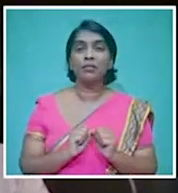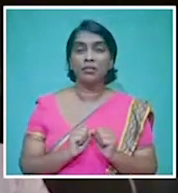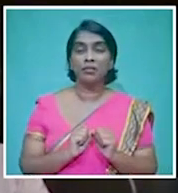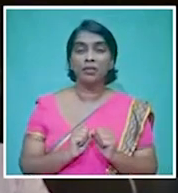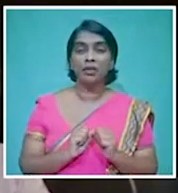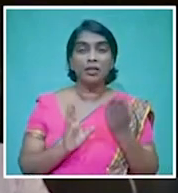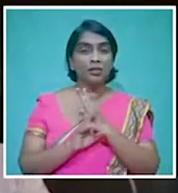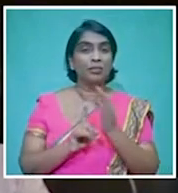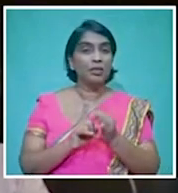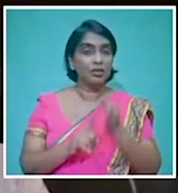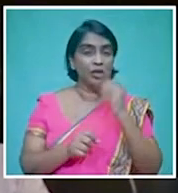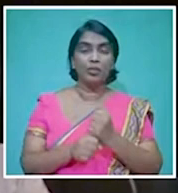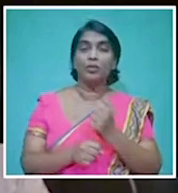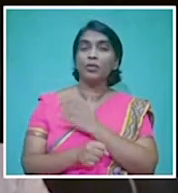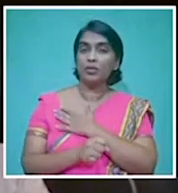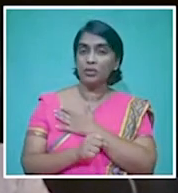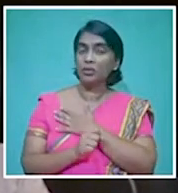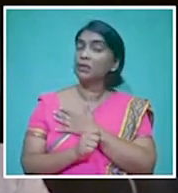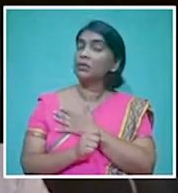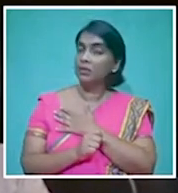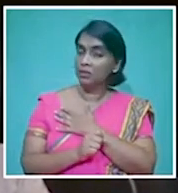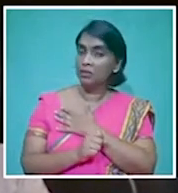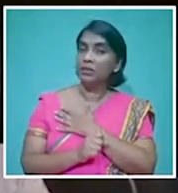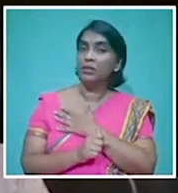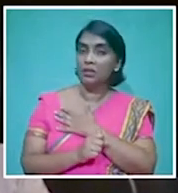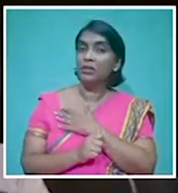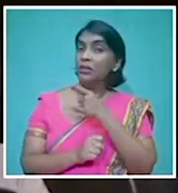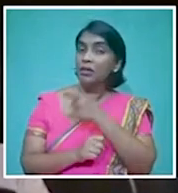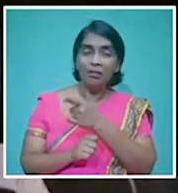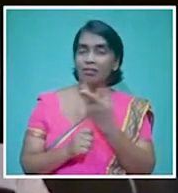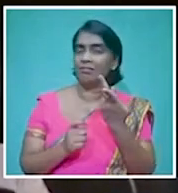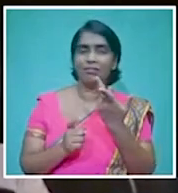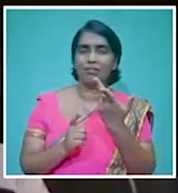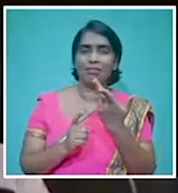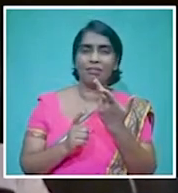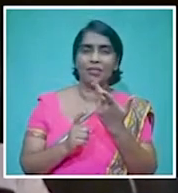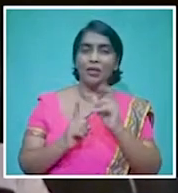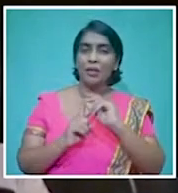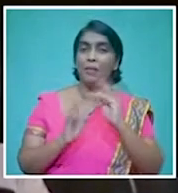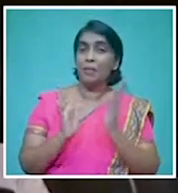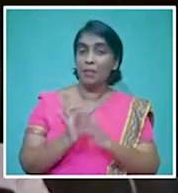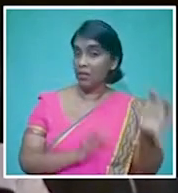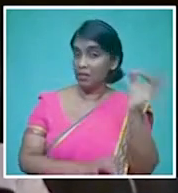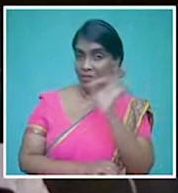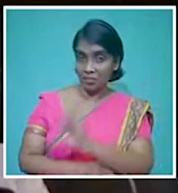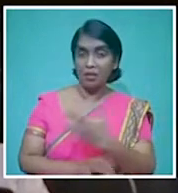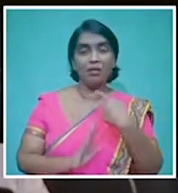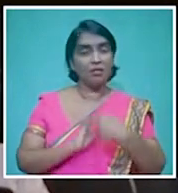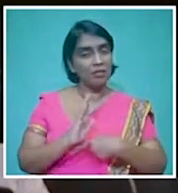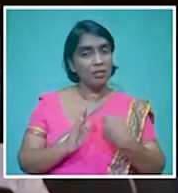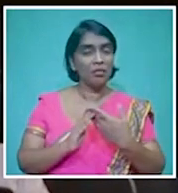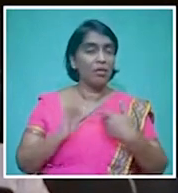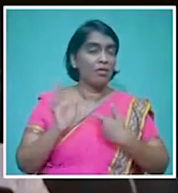හිටපු ජනාධිපති ගෝඨාභය රාජපක්ෂට සිද්ධ වෙන්නේ නැහැ ඔහුව අගමැති කරන්නවත් මේ රටින්